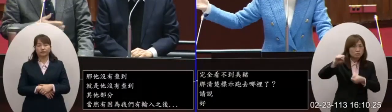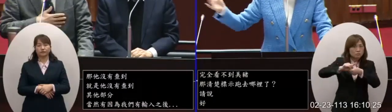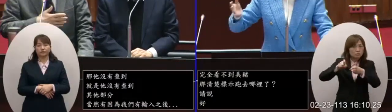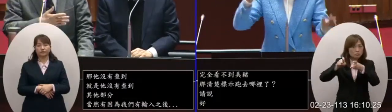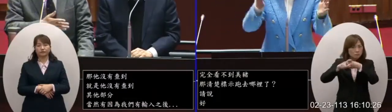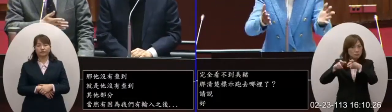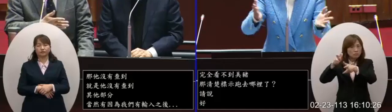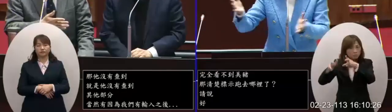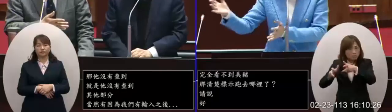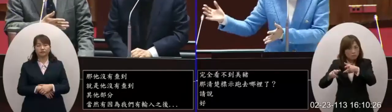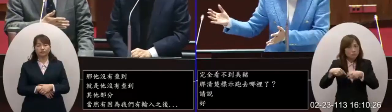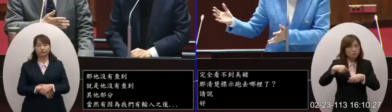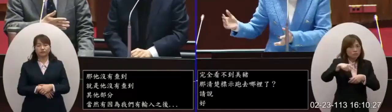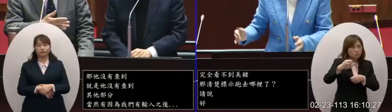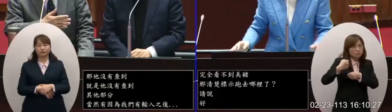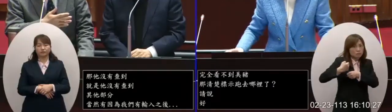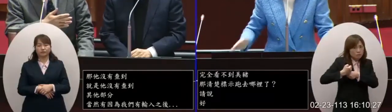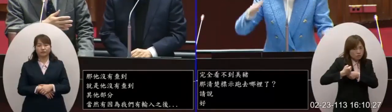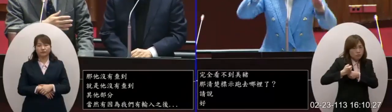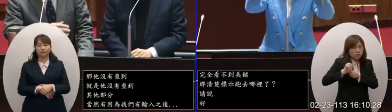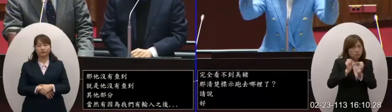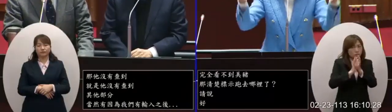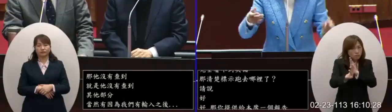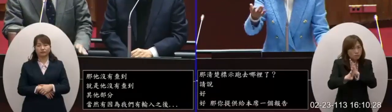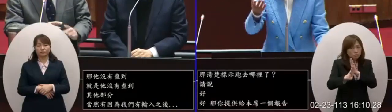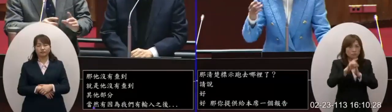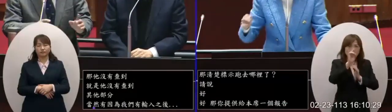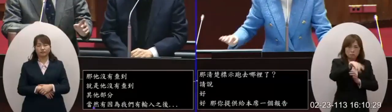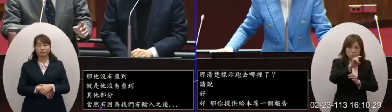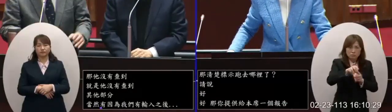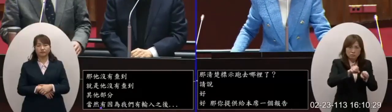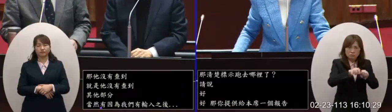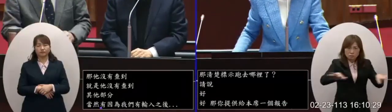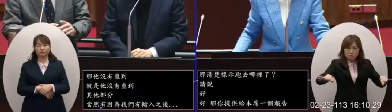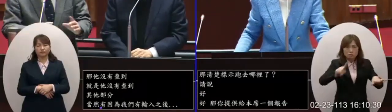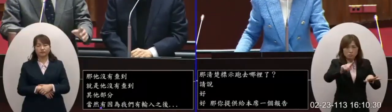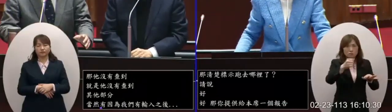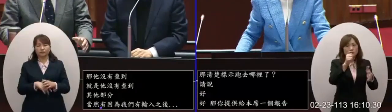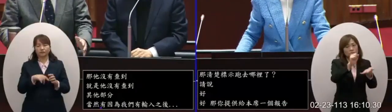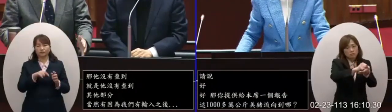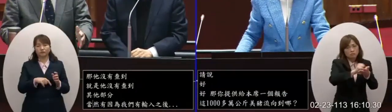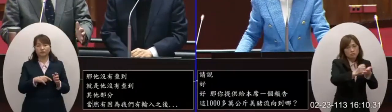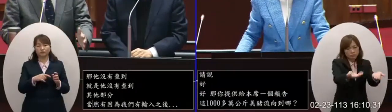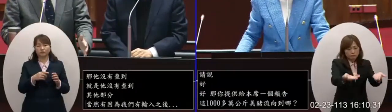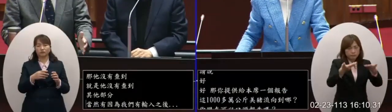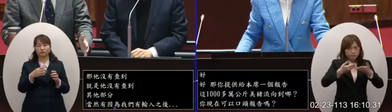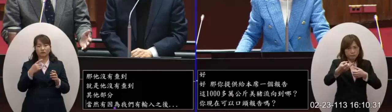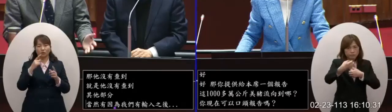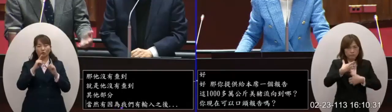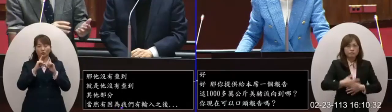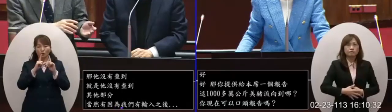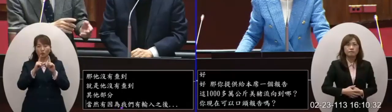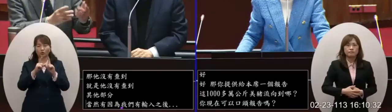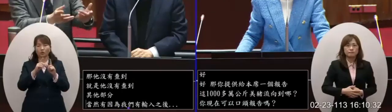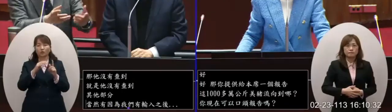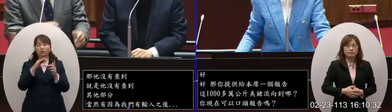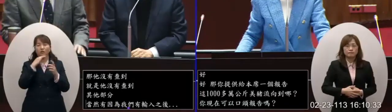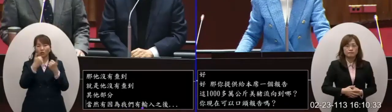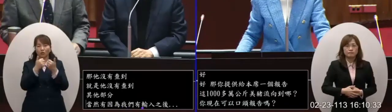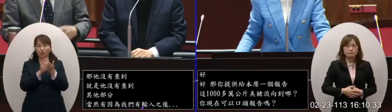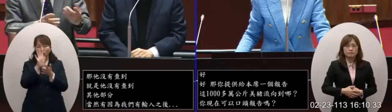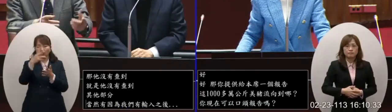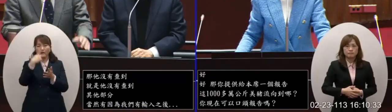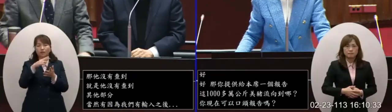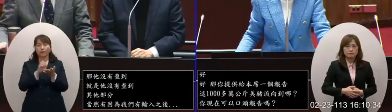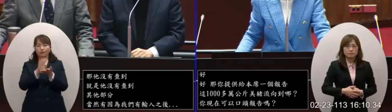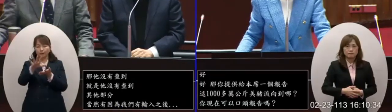到哪里？这些美猪到底流向是哪里？可不可以有一个约略？你现在就告诉本席。 这我想就我们会后 会后对委